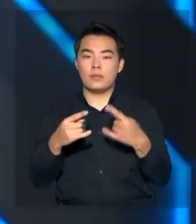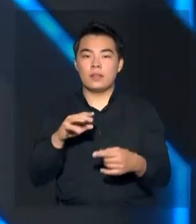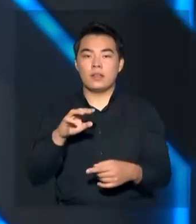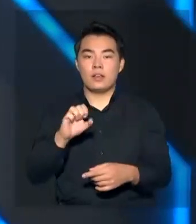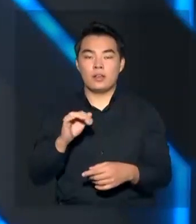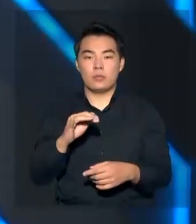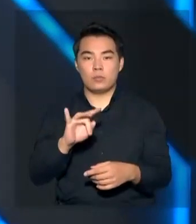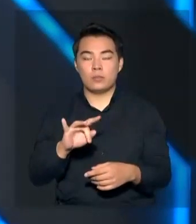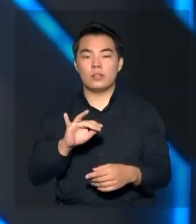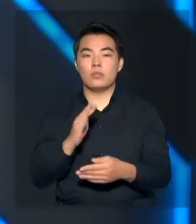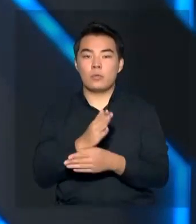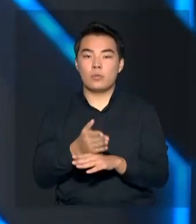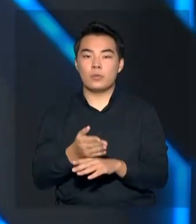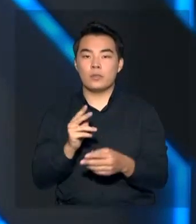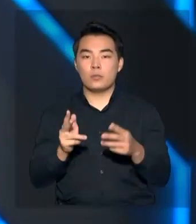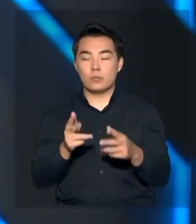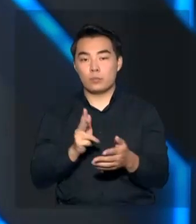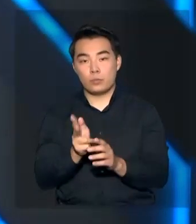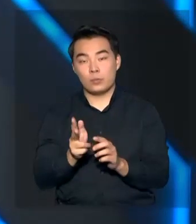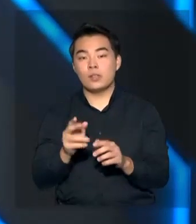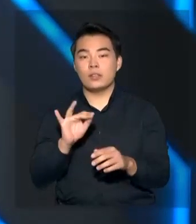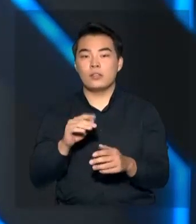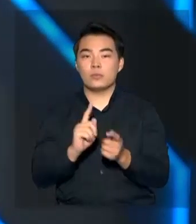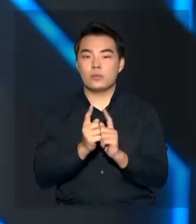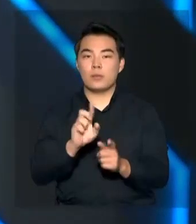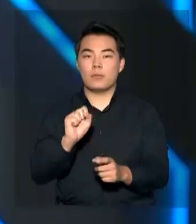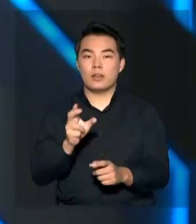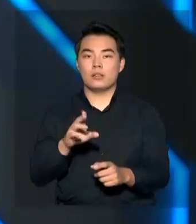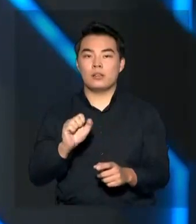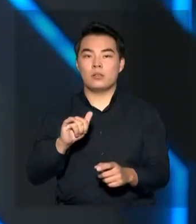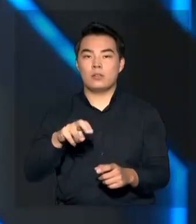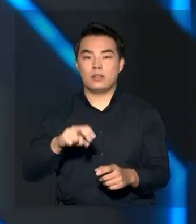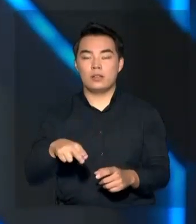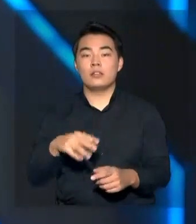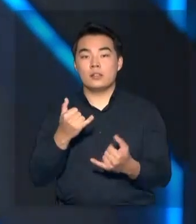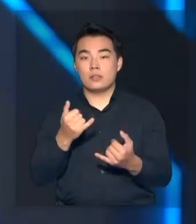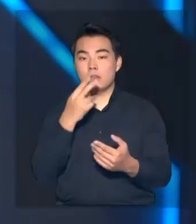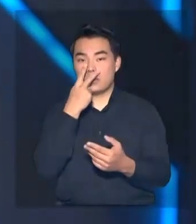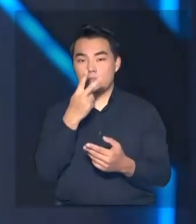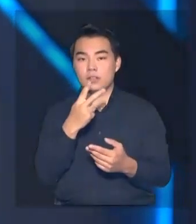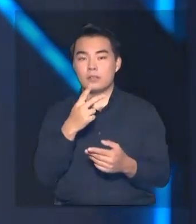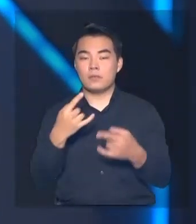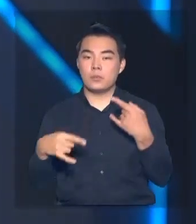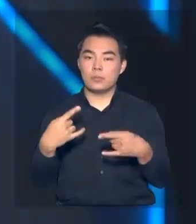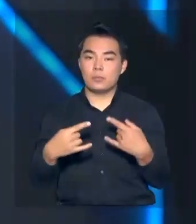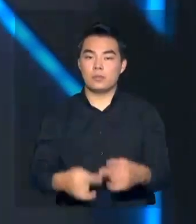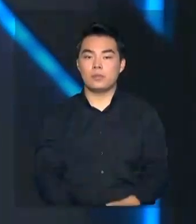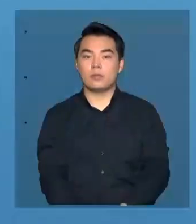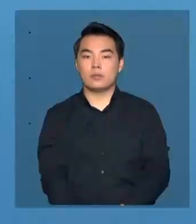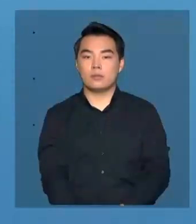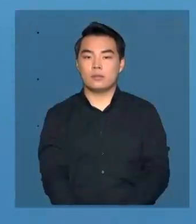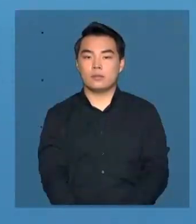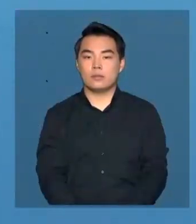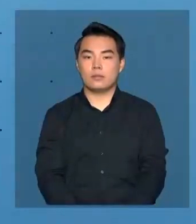Мангали, наши корреспонденты и гости в студии, сурдоперевод Багдаулета Кожбанова. И смотрите сегодня о выпуске.